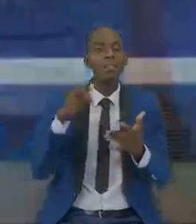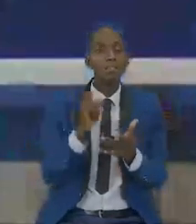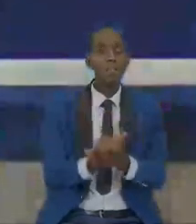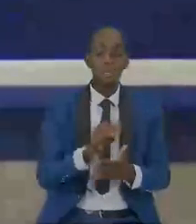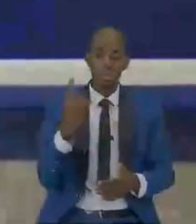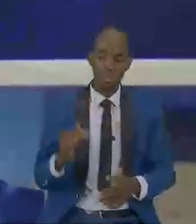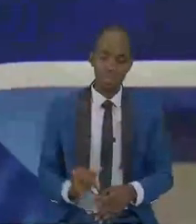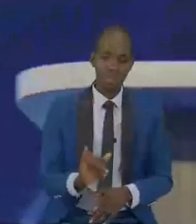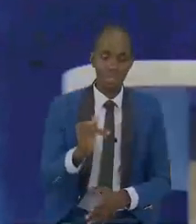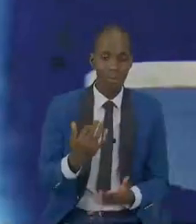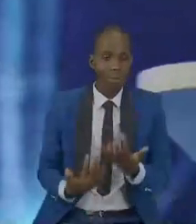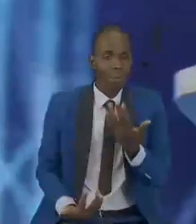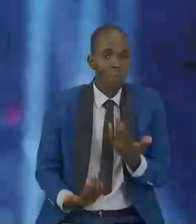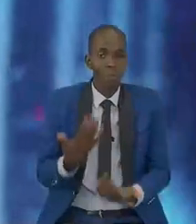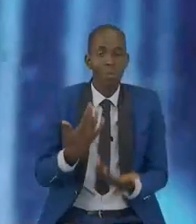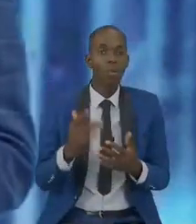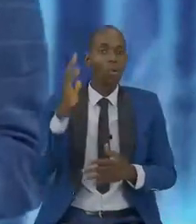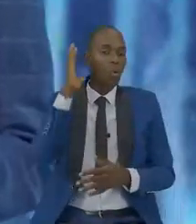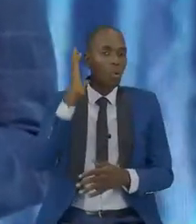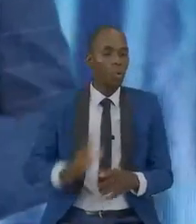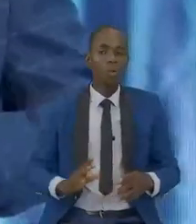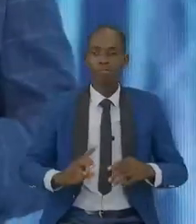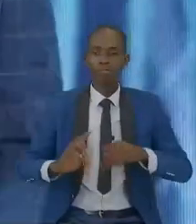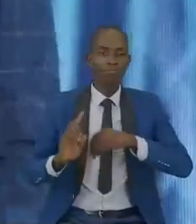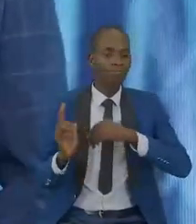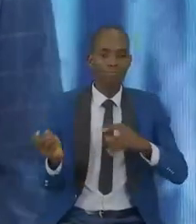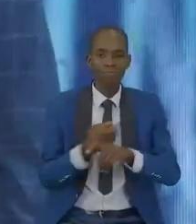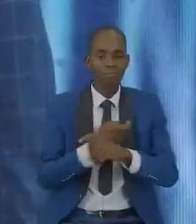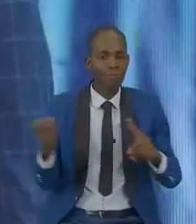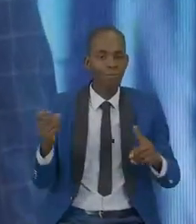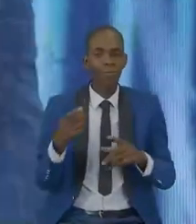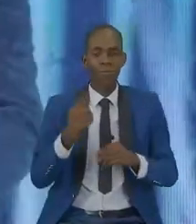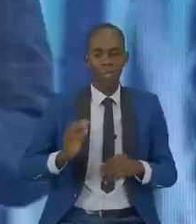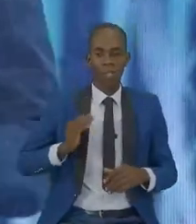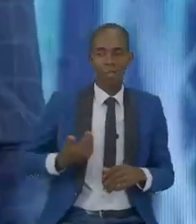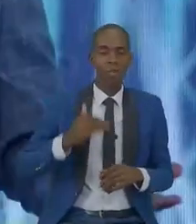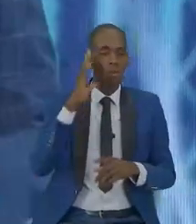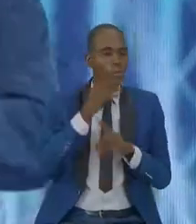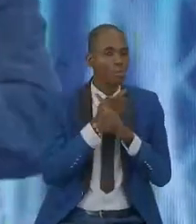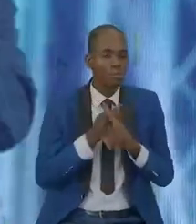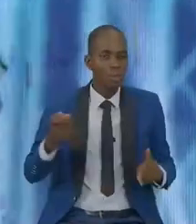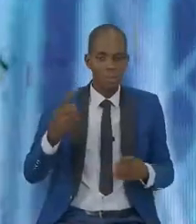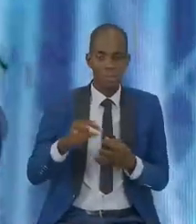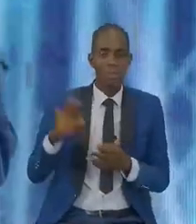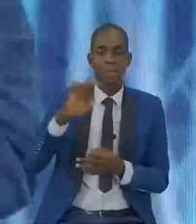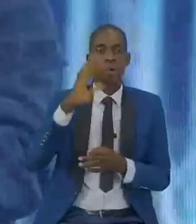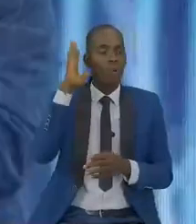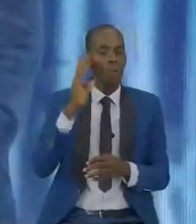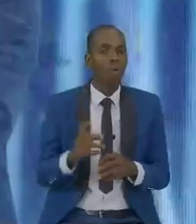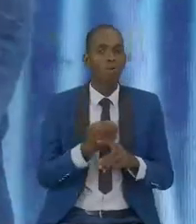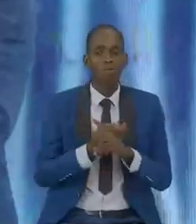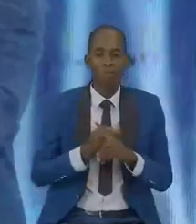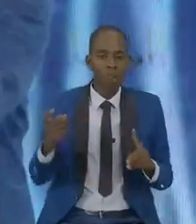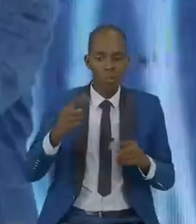femme. Et cette fournaise éternelle va tourmenter l'âme, va tourmenter